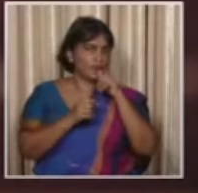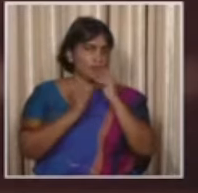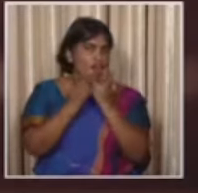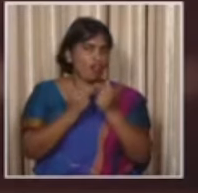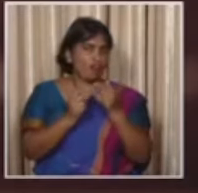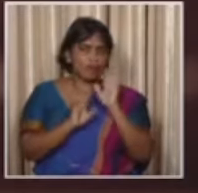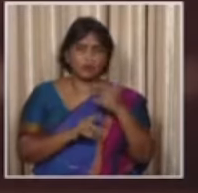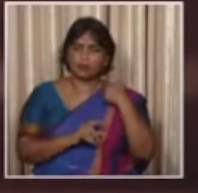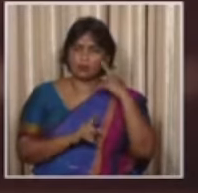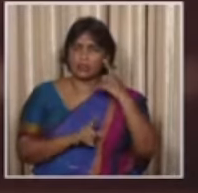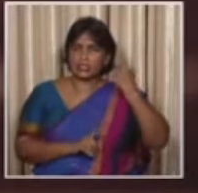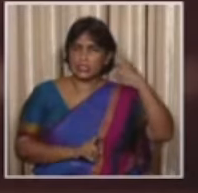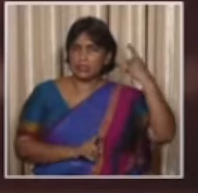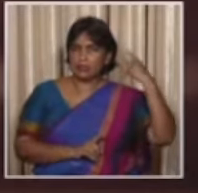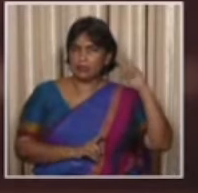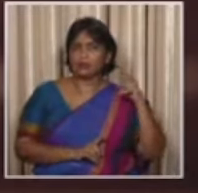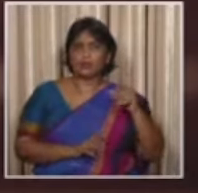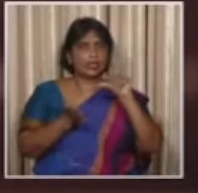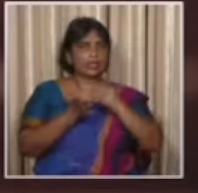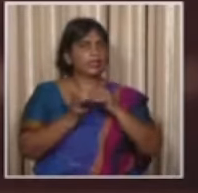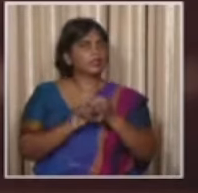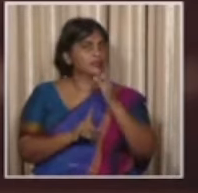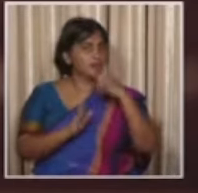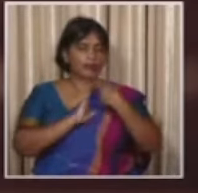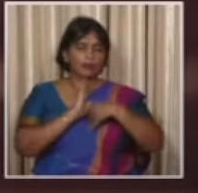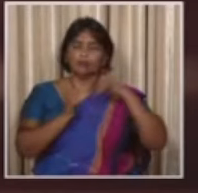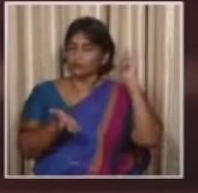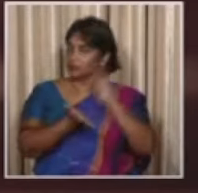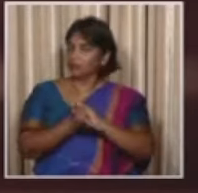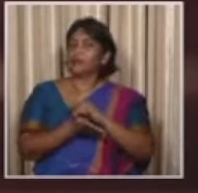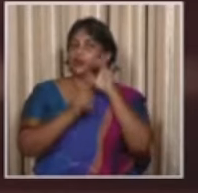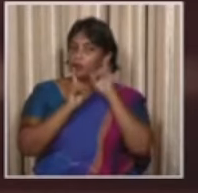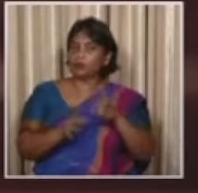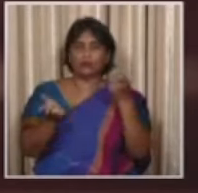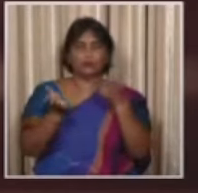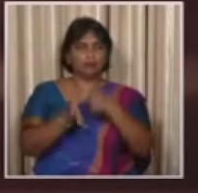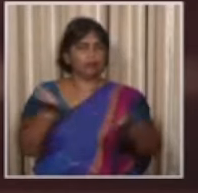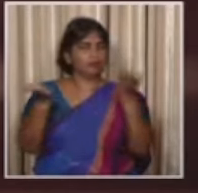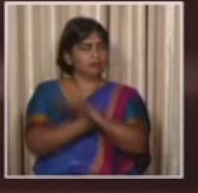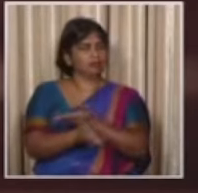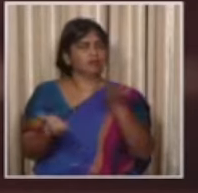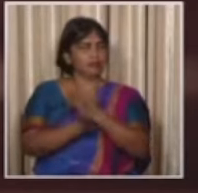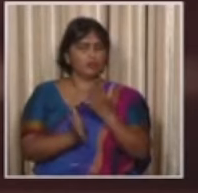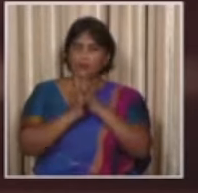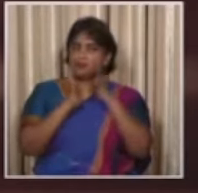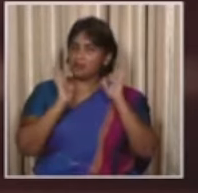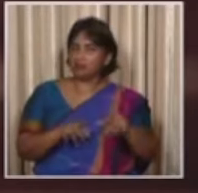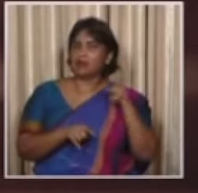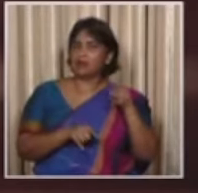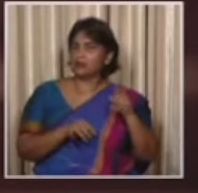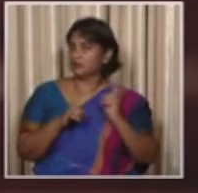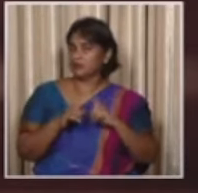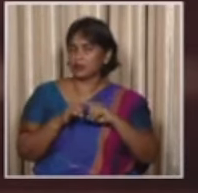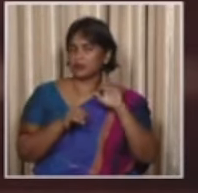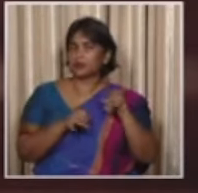සංඛ්‍යාවක්වත් තියනවද කියලා. දැන් මම දැක්කා ඊයේ පෙරේද ඉරාන ජනාධිපතිවරයා ලංකාවට ආපු වෙලාවෙත් මෙවැනි ගිවිසුම් ගණනාවක් අස්සන් කළා. මෙතන මතුවෙන ප්‍රශ්න